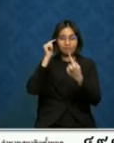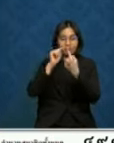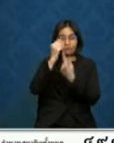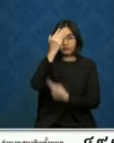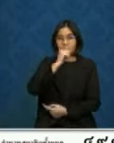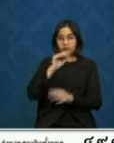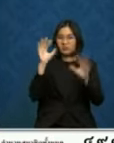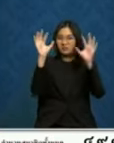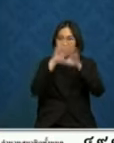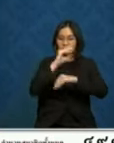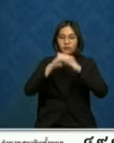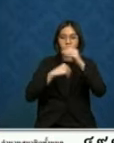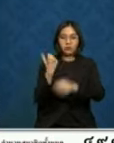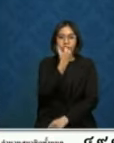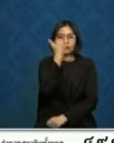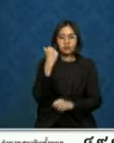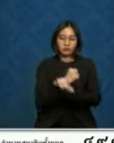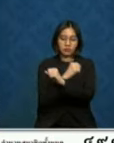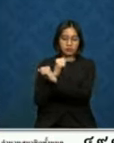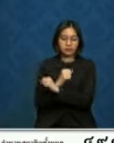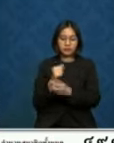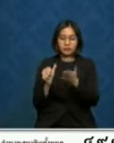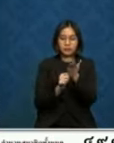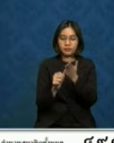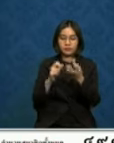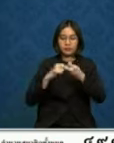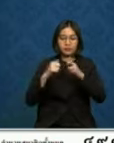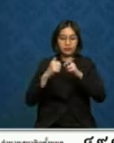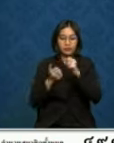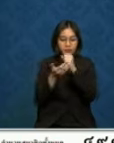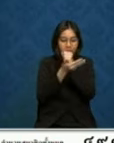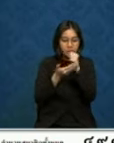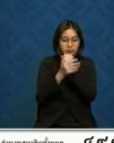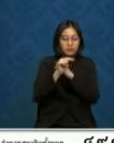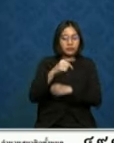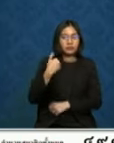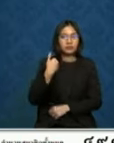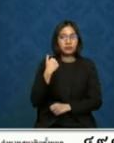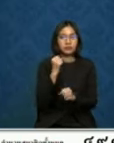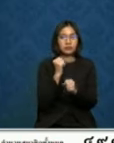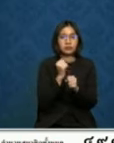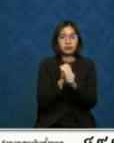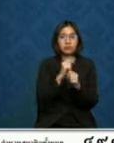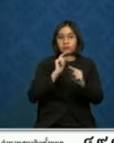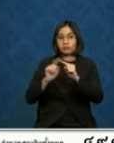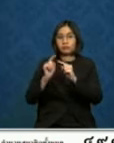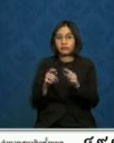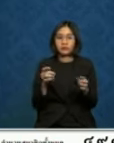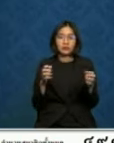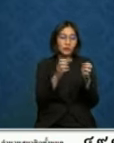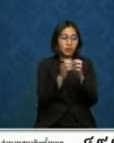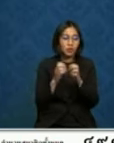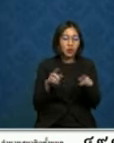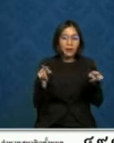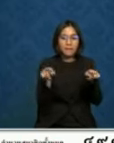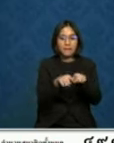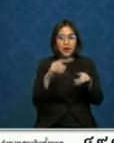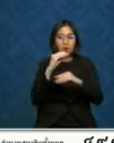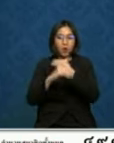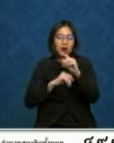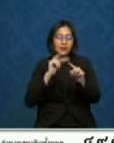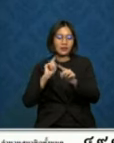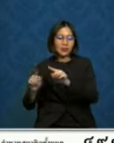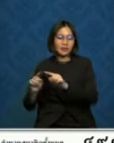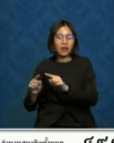งค์คล้ายกับโครงการอื่นในการป้องกันและแก้ไขปัญหายาเสพติดในพื้นที่การทำงานที่ซ้ำซ้อนระหว่างหน่วยงานและโครงการเหล่